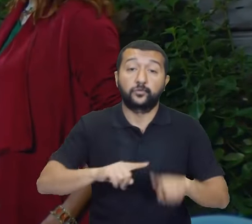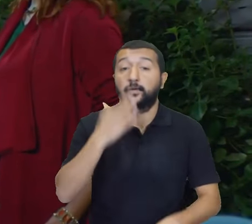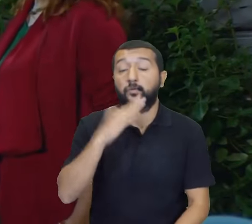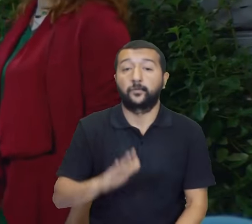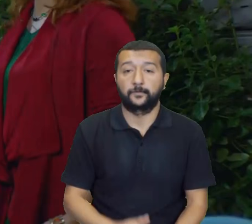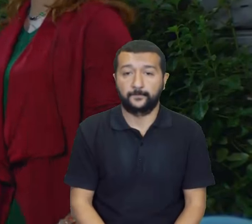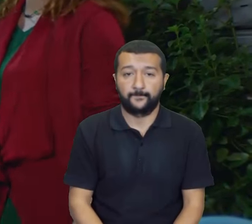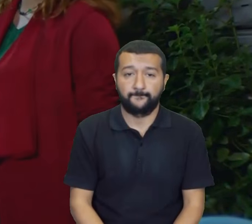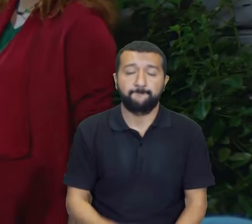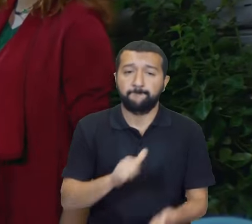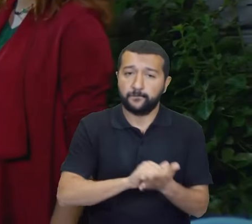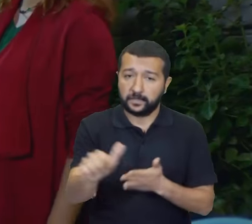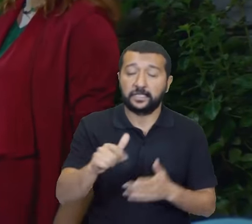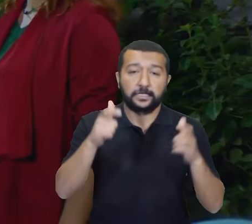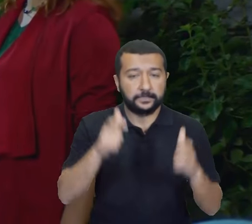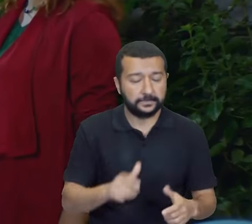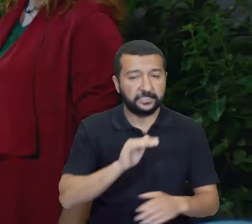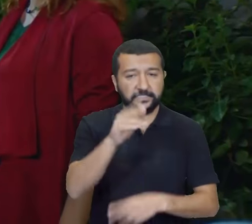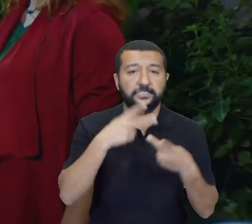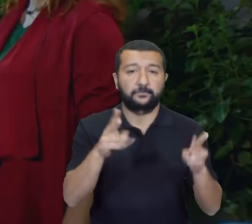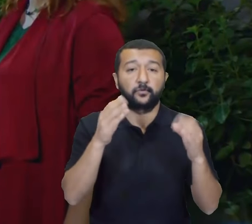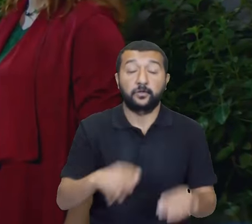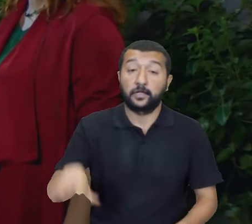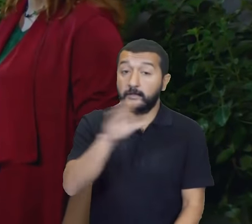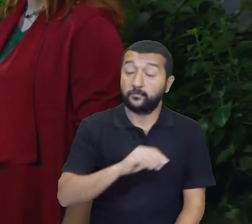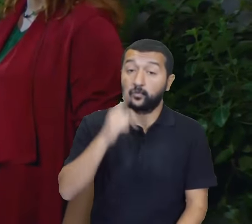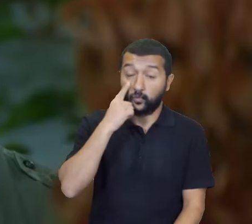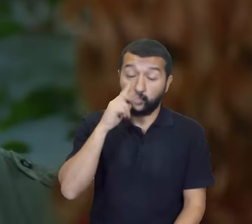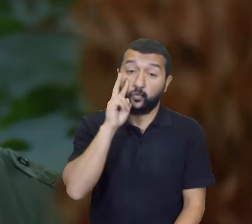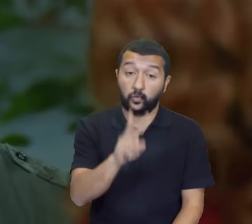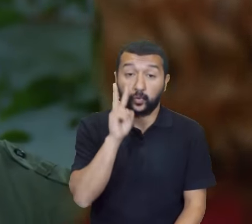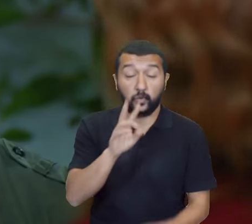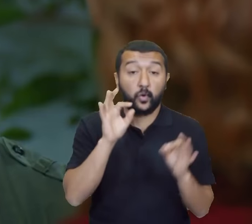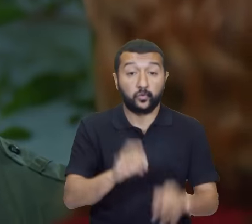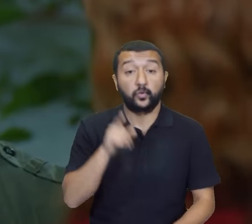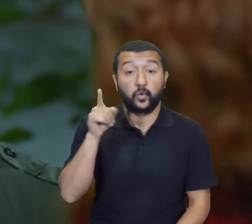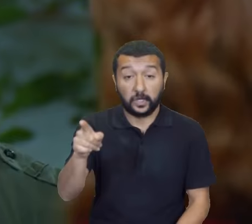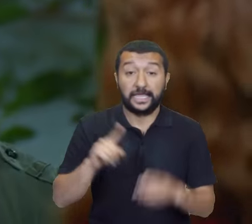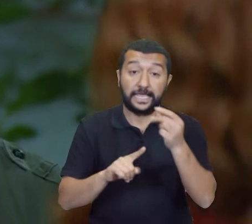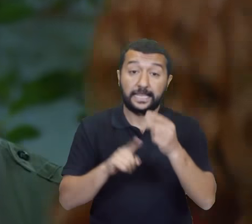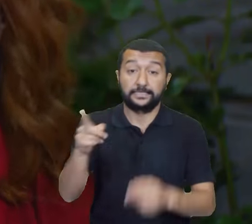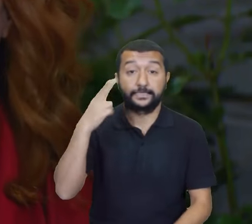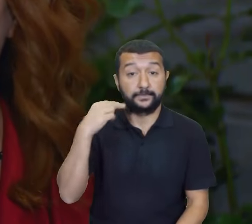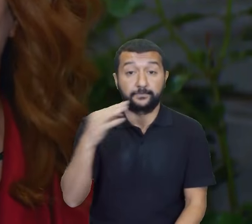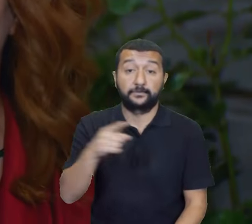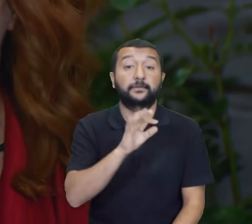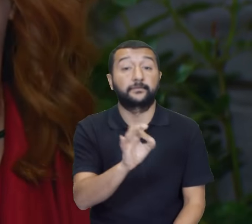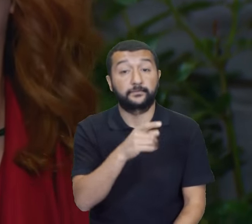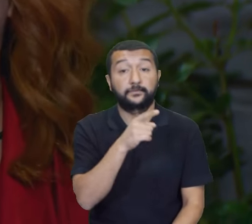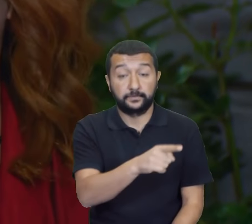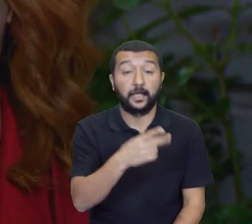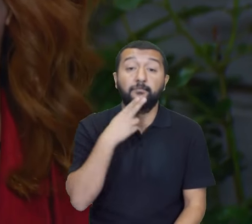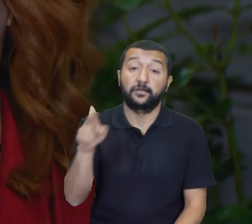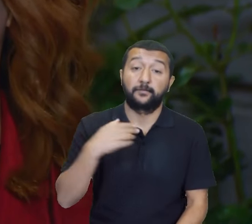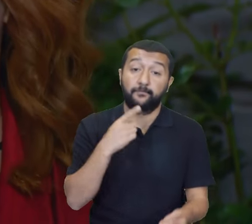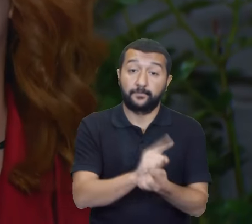yok. Her şeyi ulu orta yaşayacağız. Milletin gözüne soka soka. Özellikle de o İlyaslı birisin.